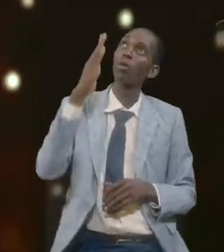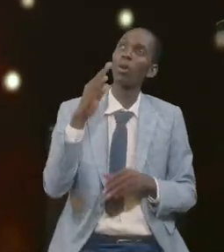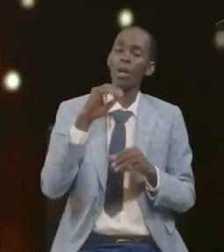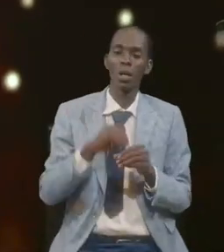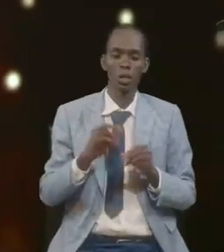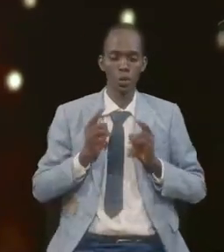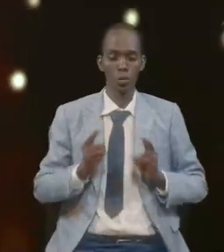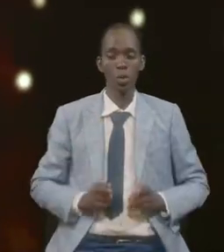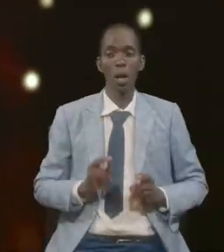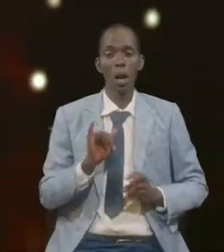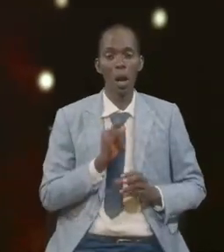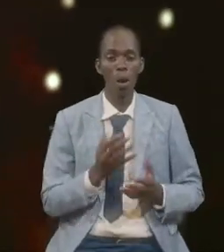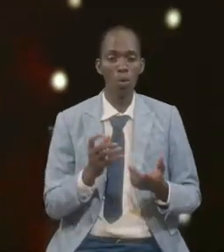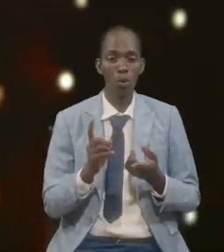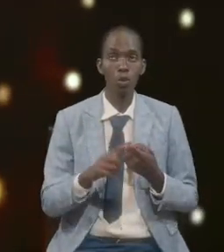Dieu dans l'homme,